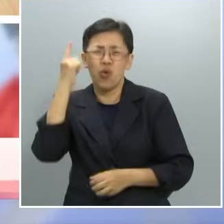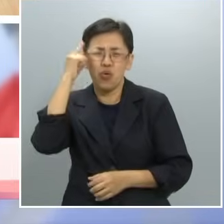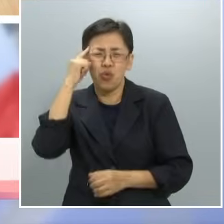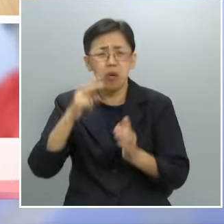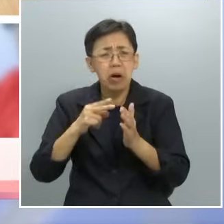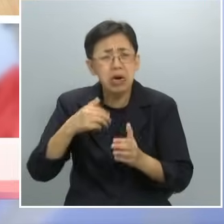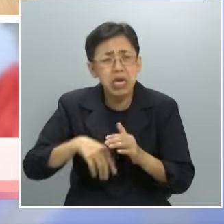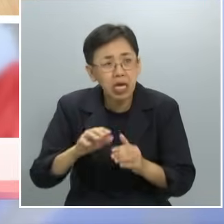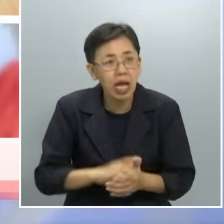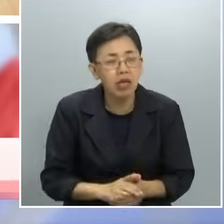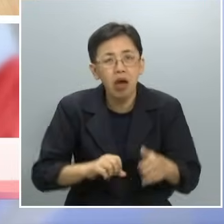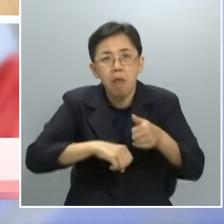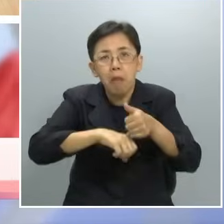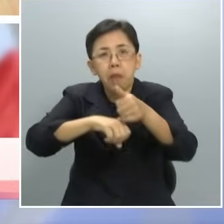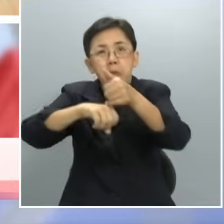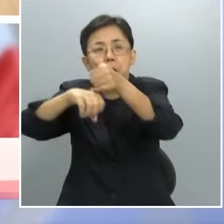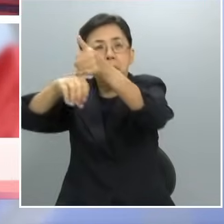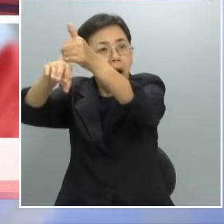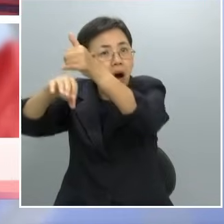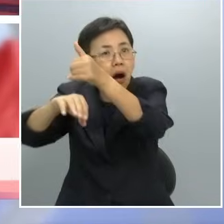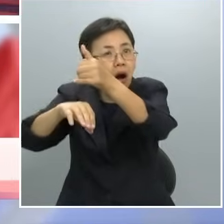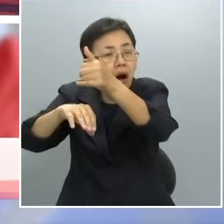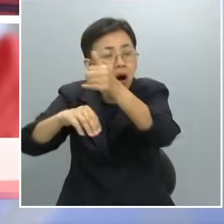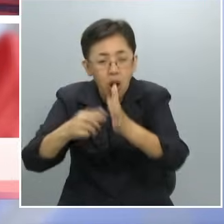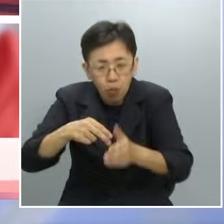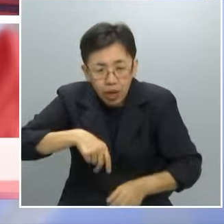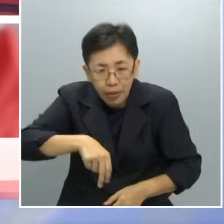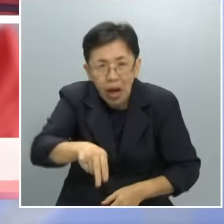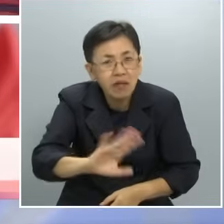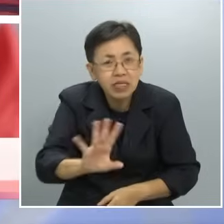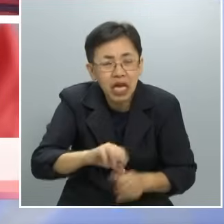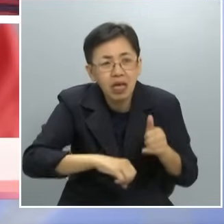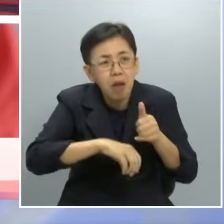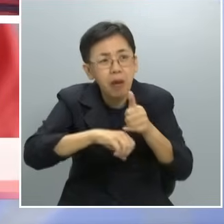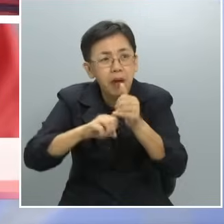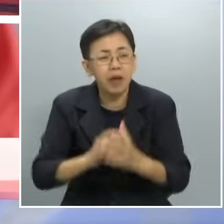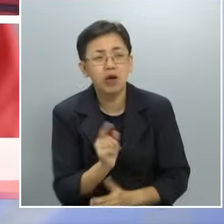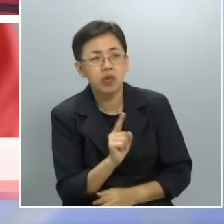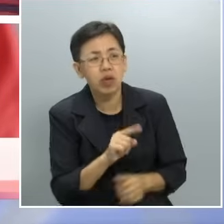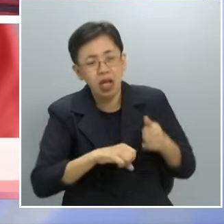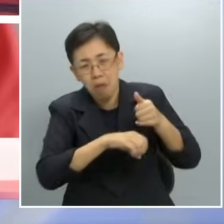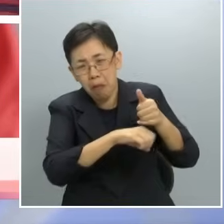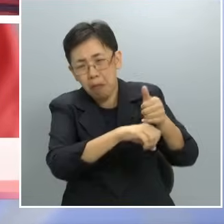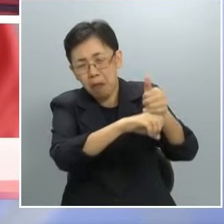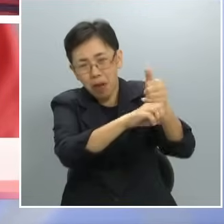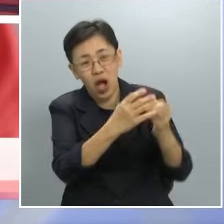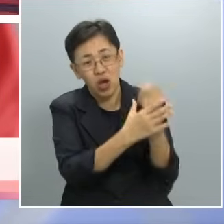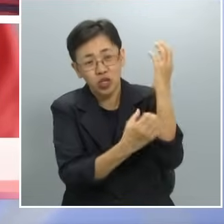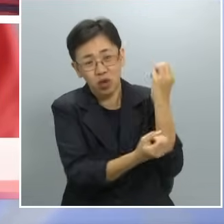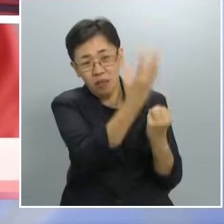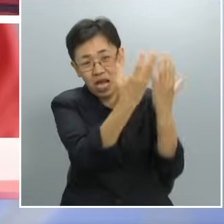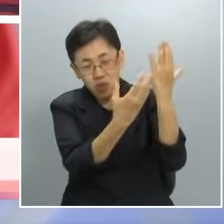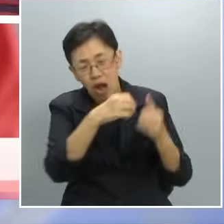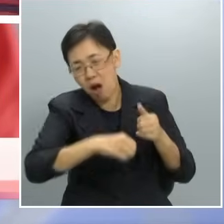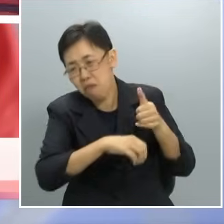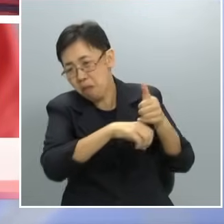มันลอยขึ้นออก ทางประตูหรือออกทางทางป่า ออกนี่ออกยอดนี ่อ๋อออกยอดเลย ออกขึ้น อ๋อ